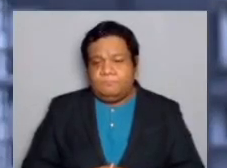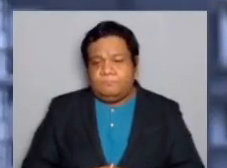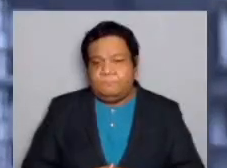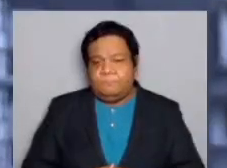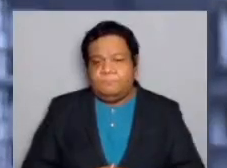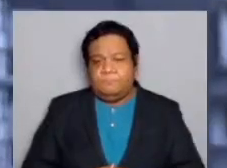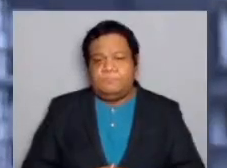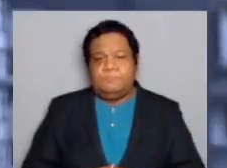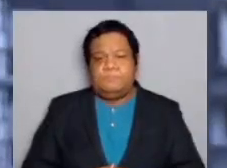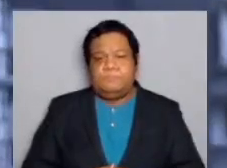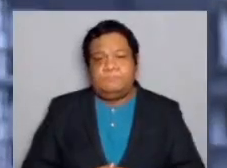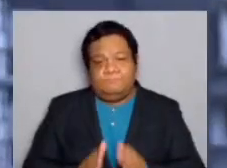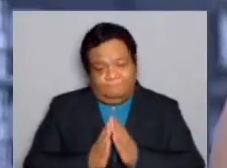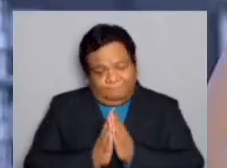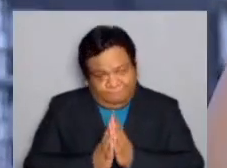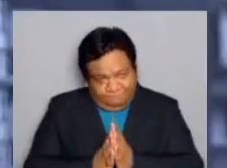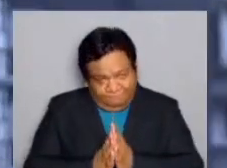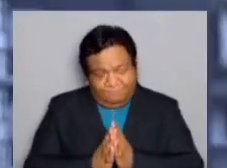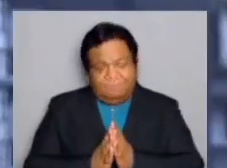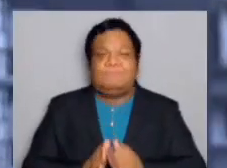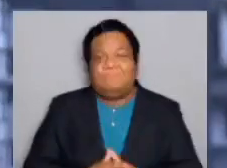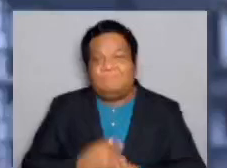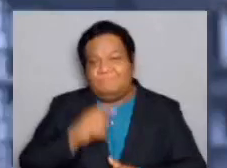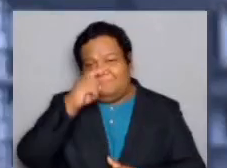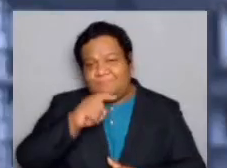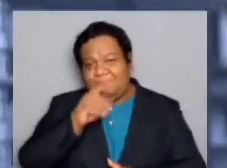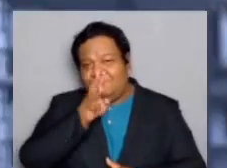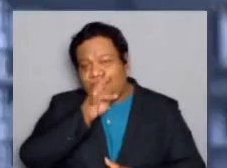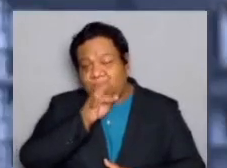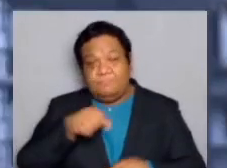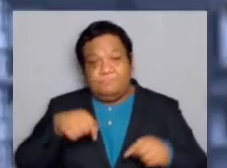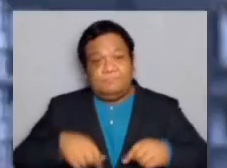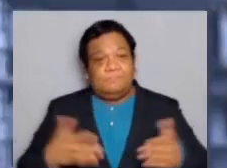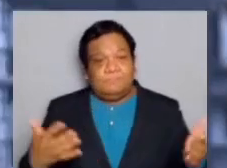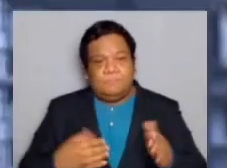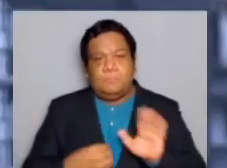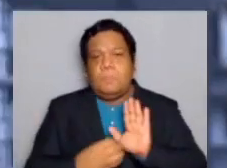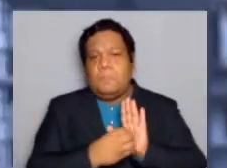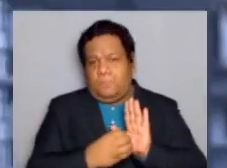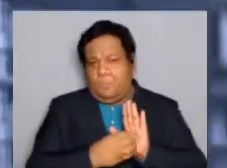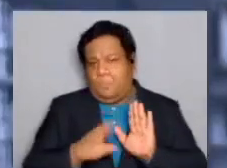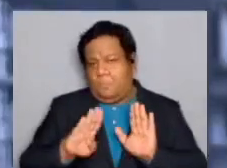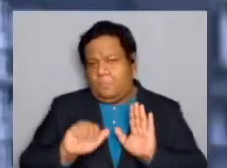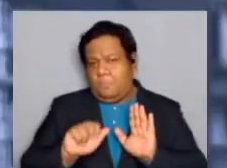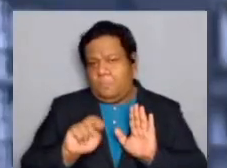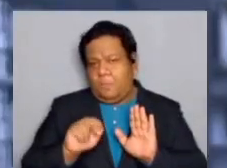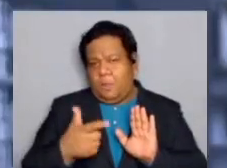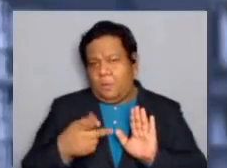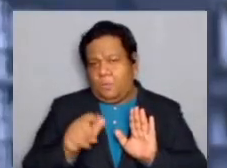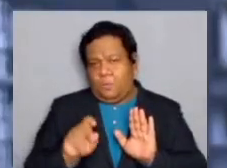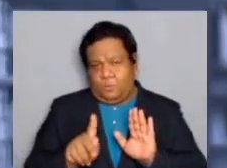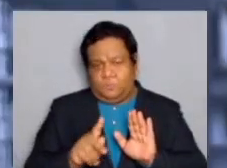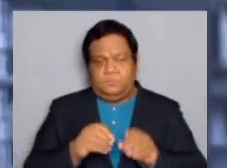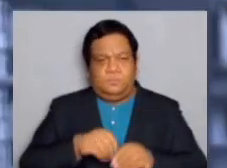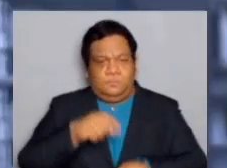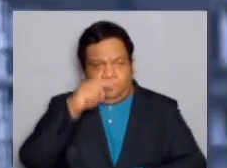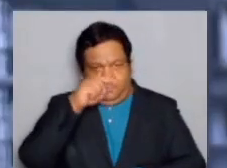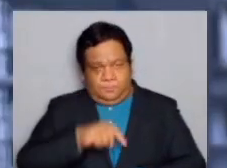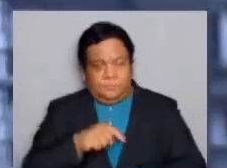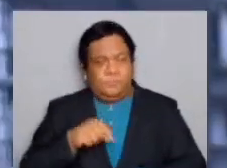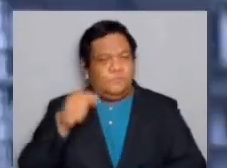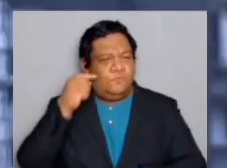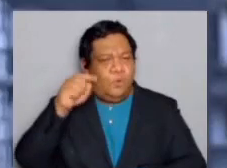So adik ka mga kapuso, narito po tayo ngayon sa Bangkok, Thailand para sa gaganaping 29th APEC o Asia Pacific Economic